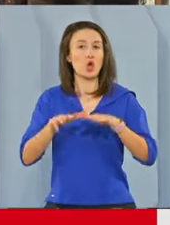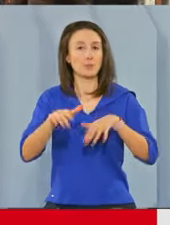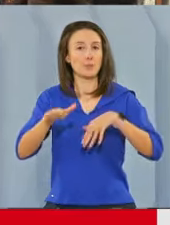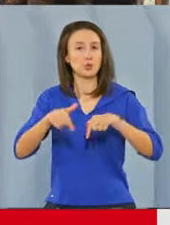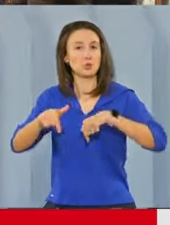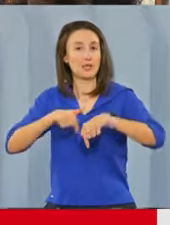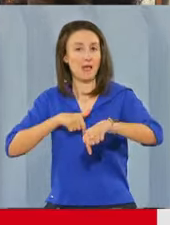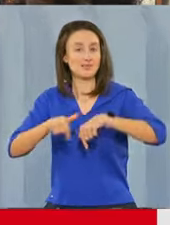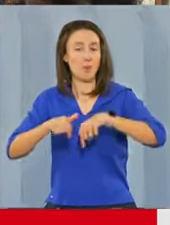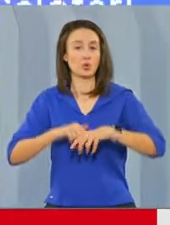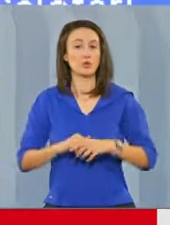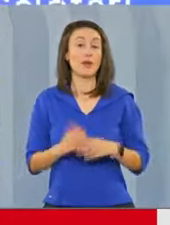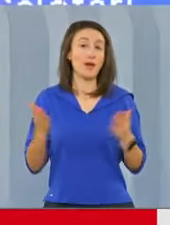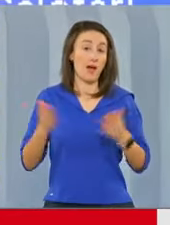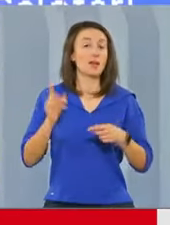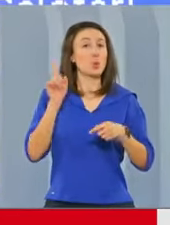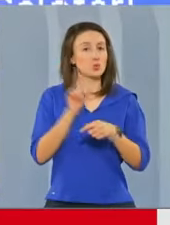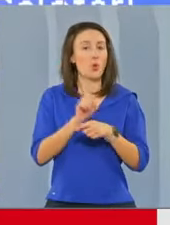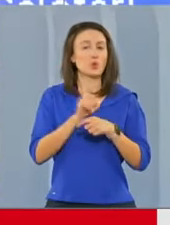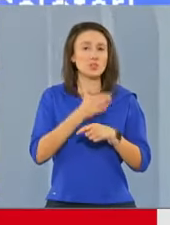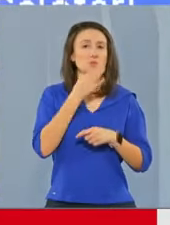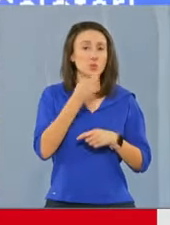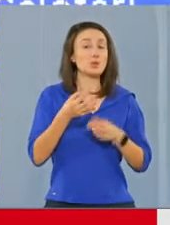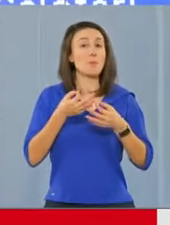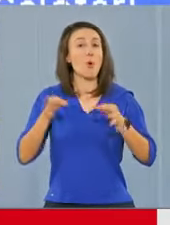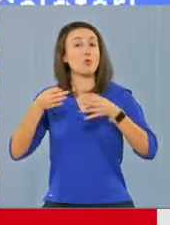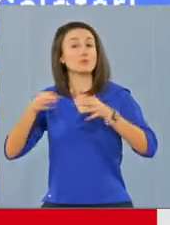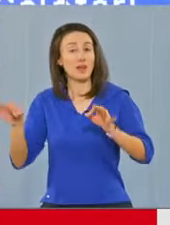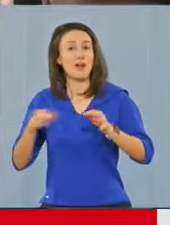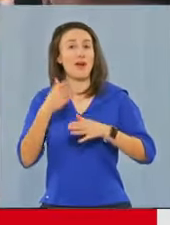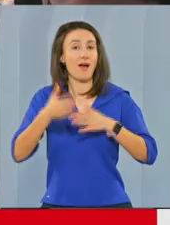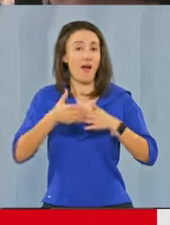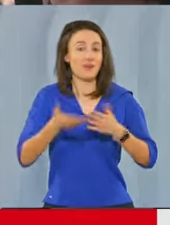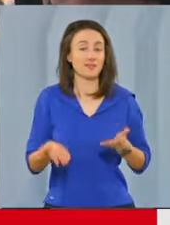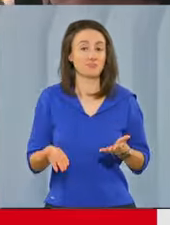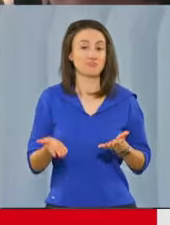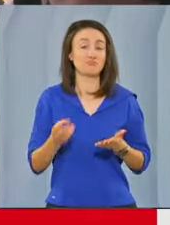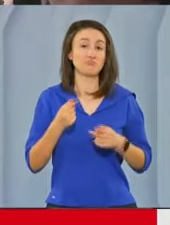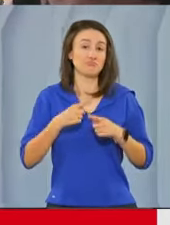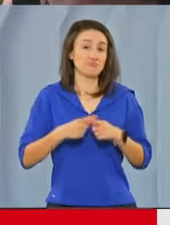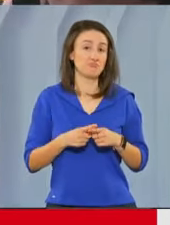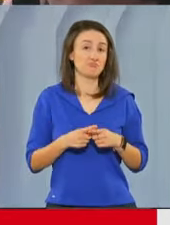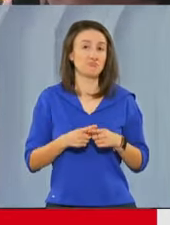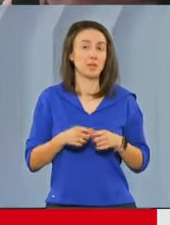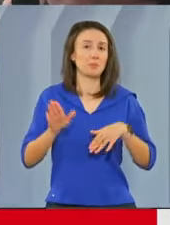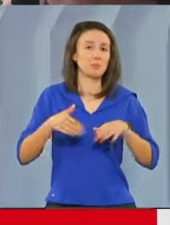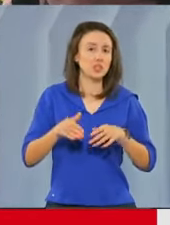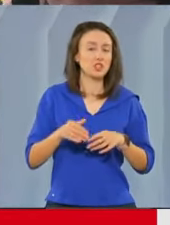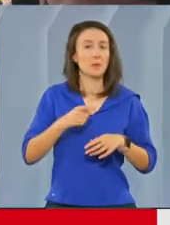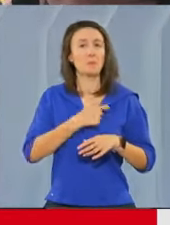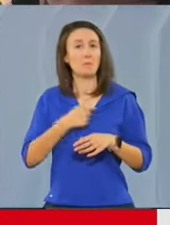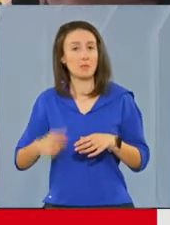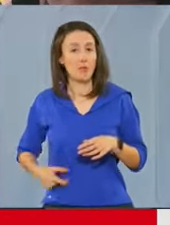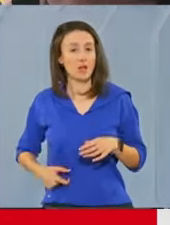ai transporturilor, care au tot spus că modernizează gara. Alex, miniștri,